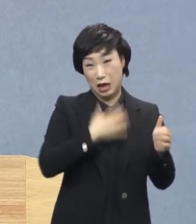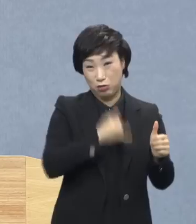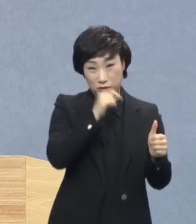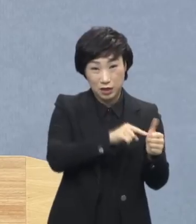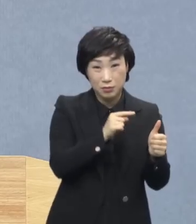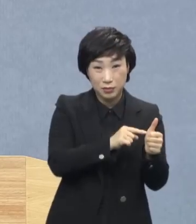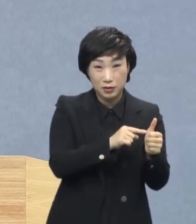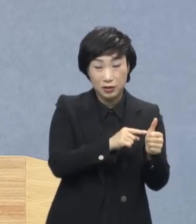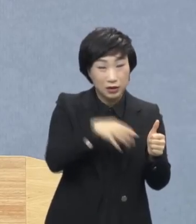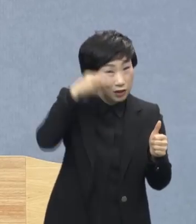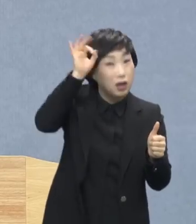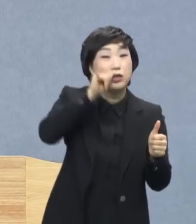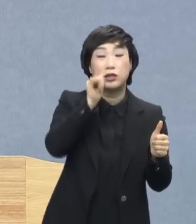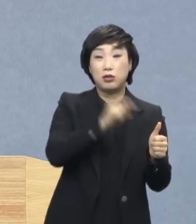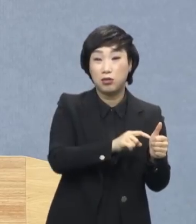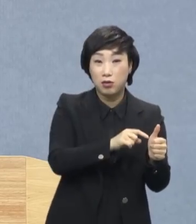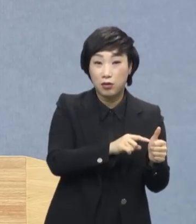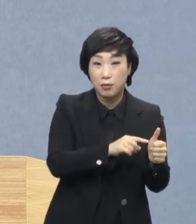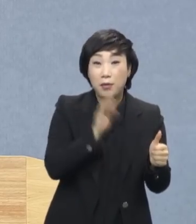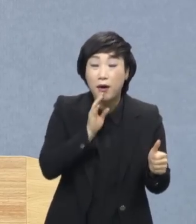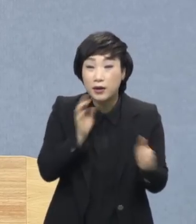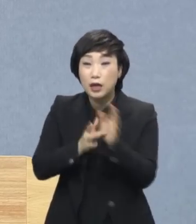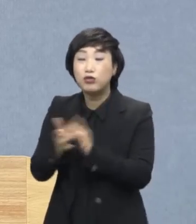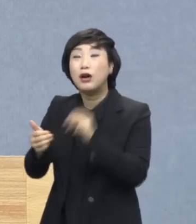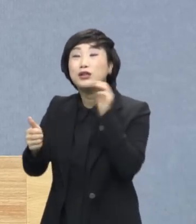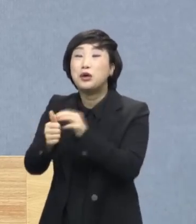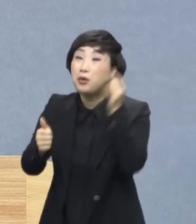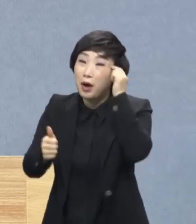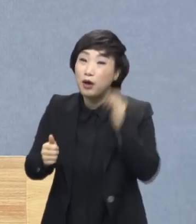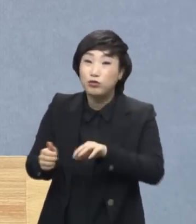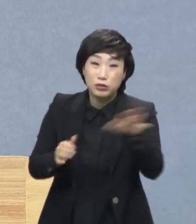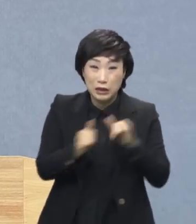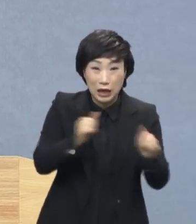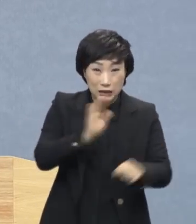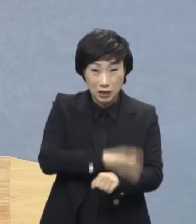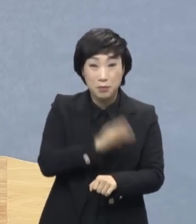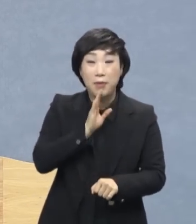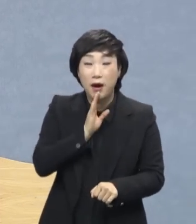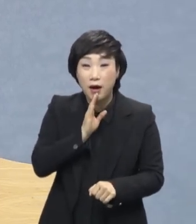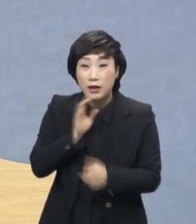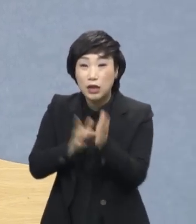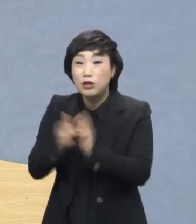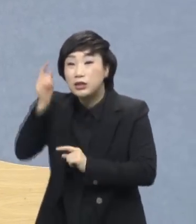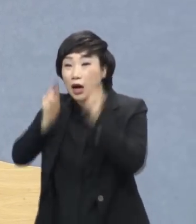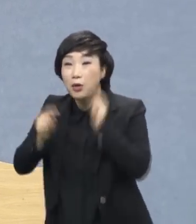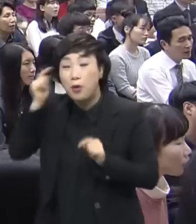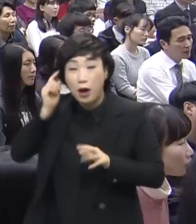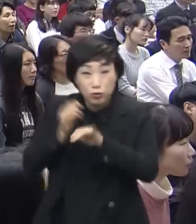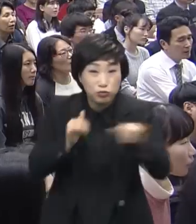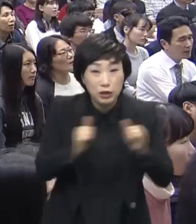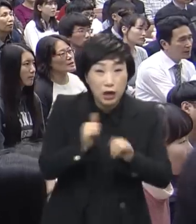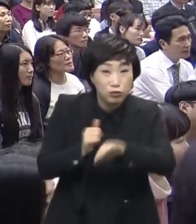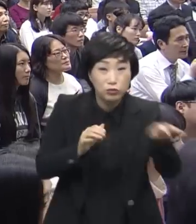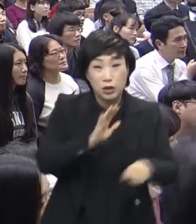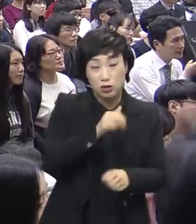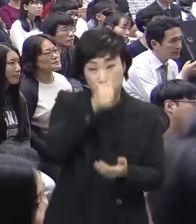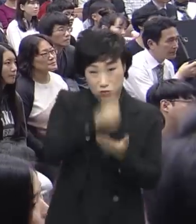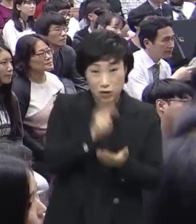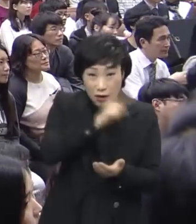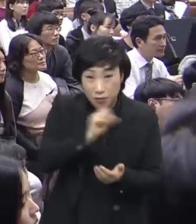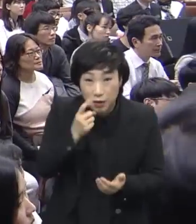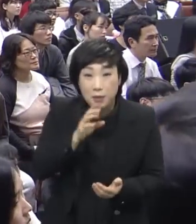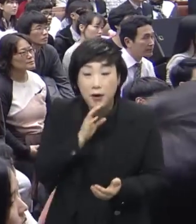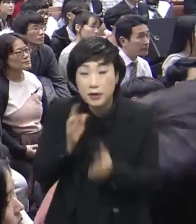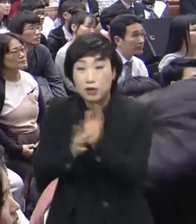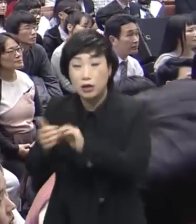거야. 그가 찔림은 우리의 허물을 인하며 그가 상함은 우리 죄악을 인합니다. 그가